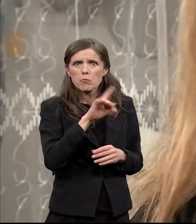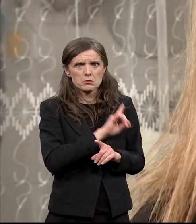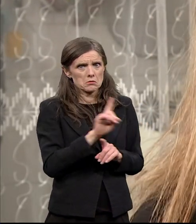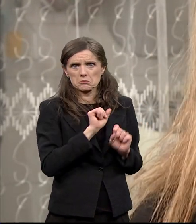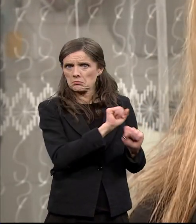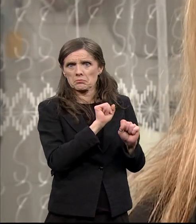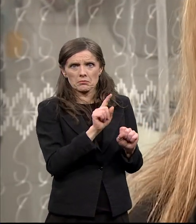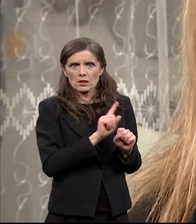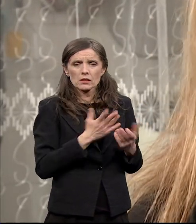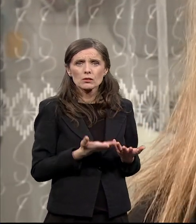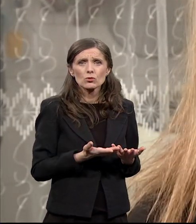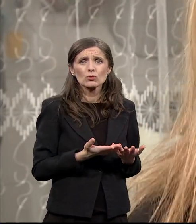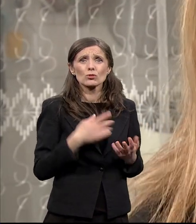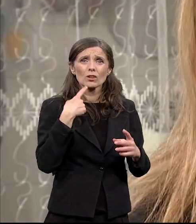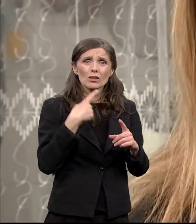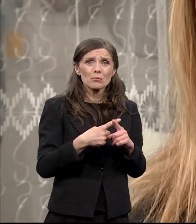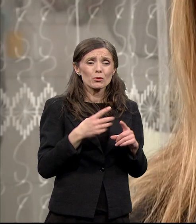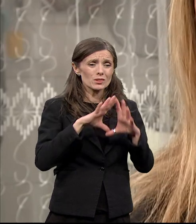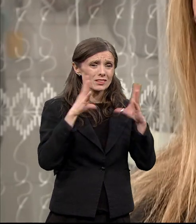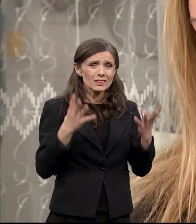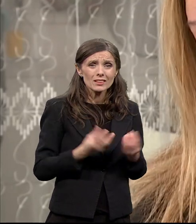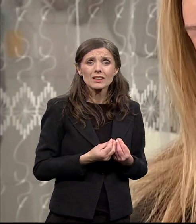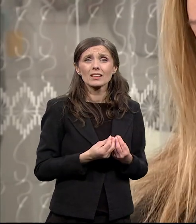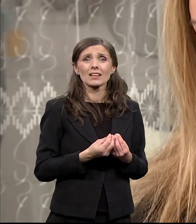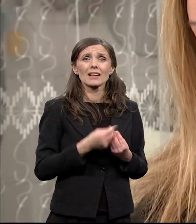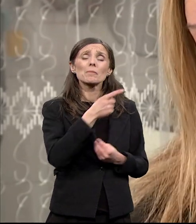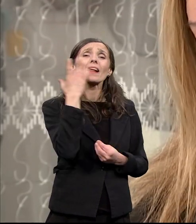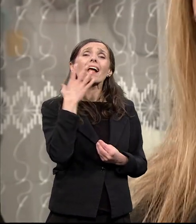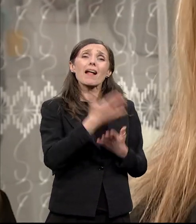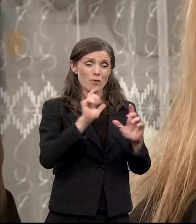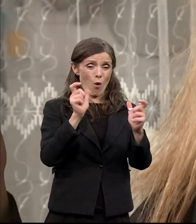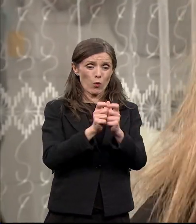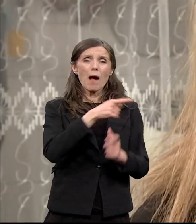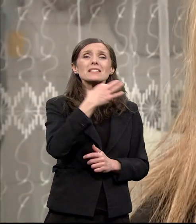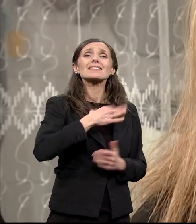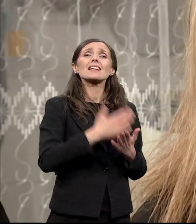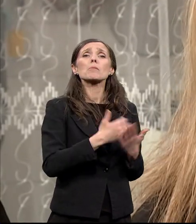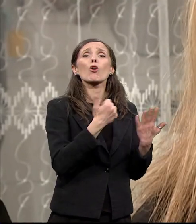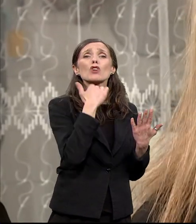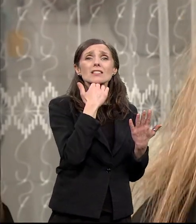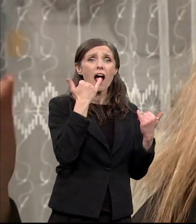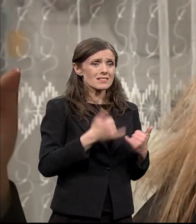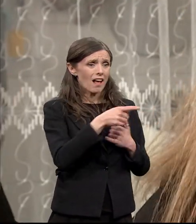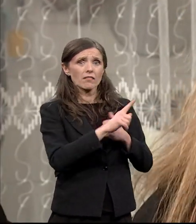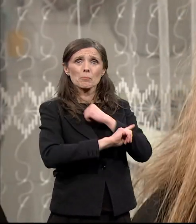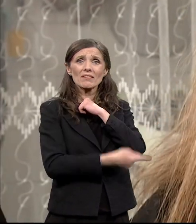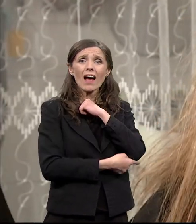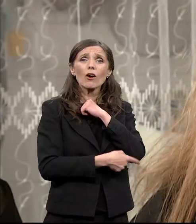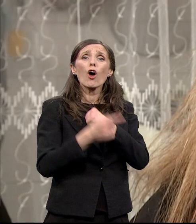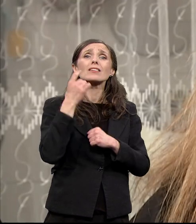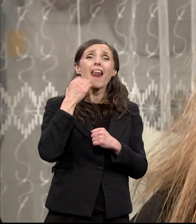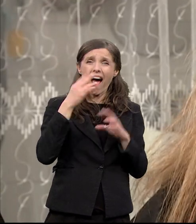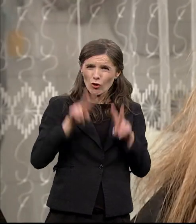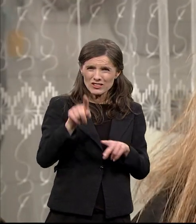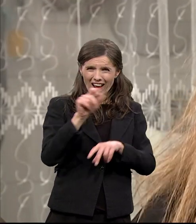A pritom, sve to, evo kažem, rekao sam, Matija je bio 6. razred kad su ga uhapsili, sad je 1. godina srednje, kad bude Zoran izašao iz